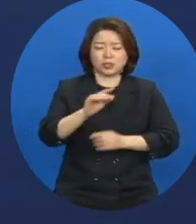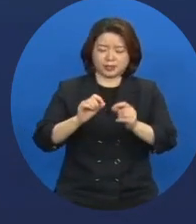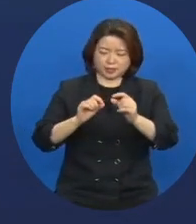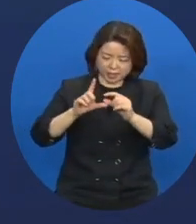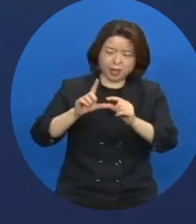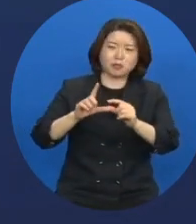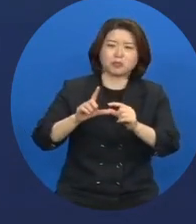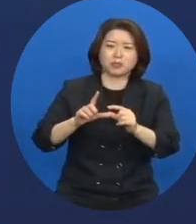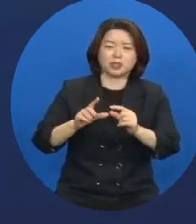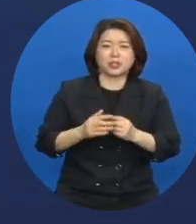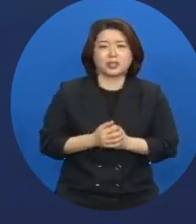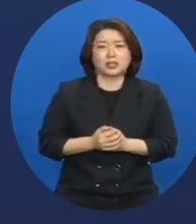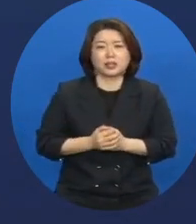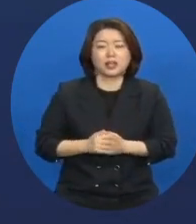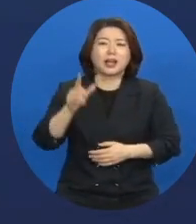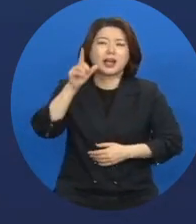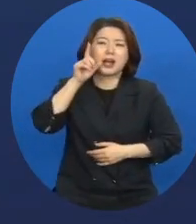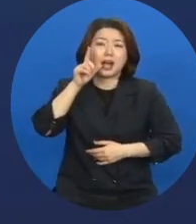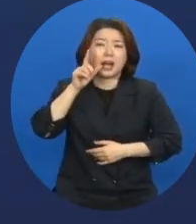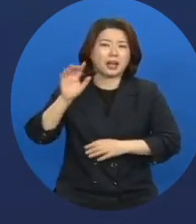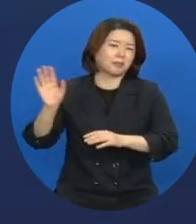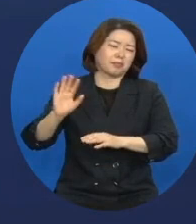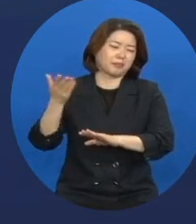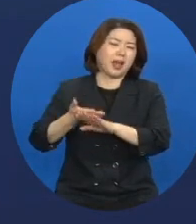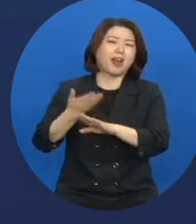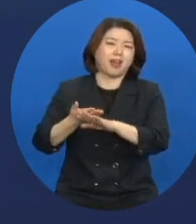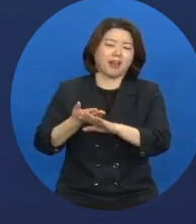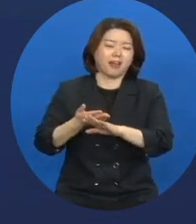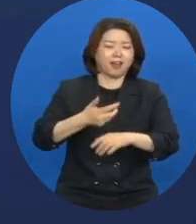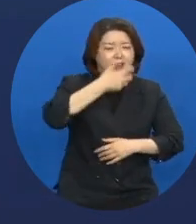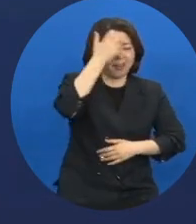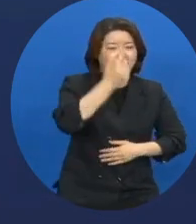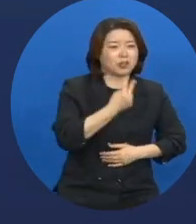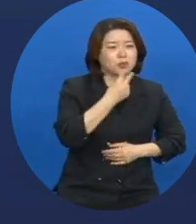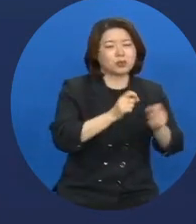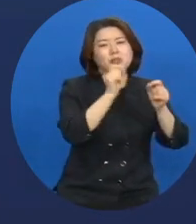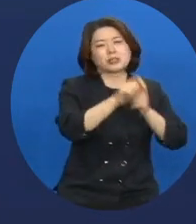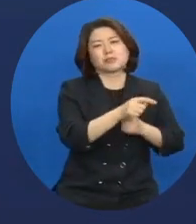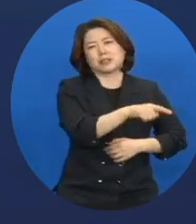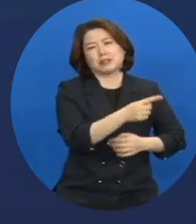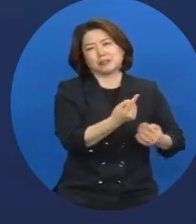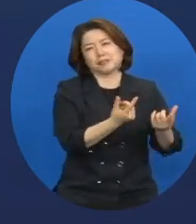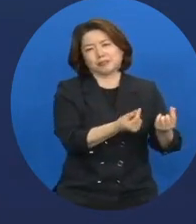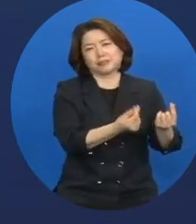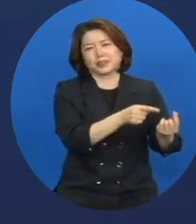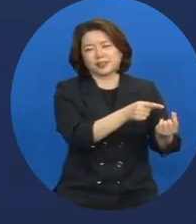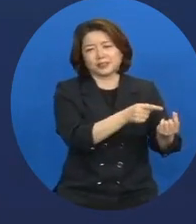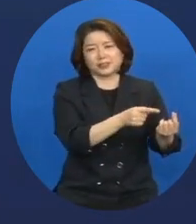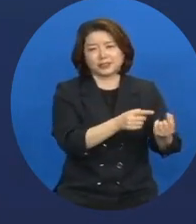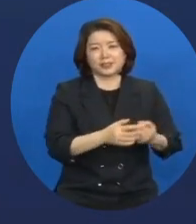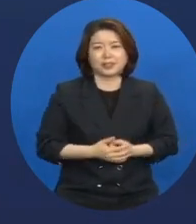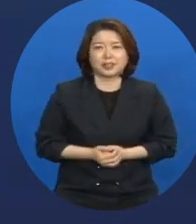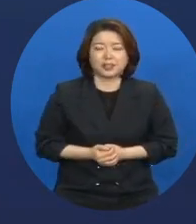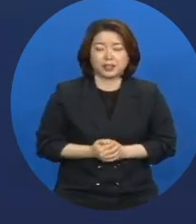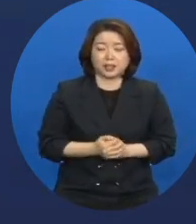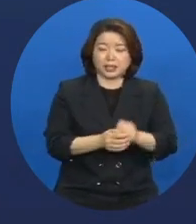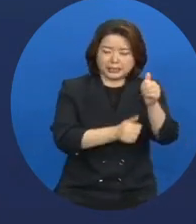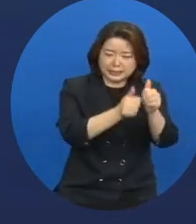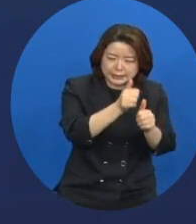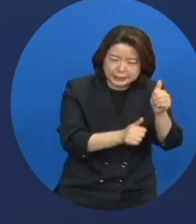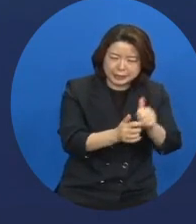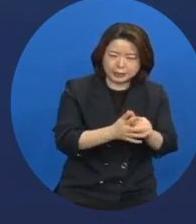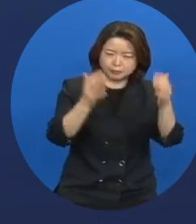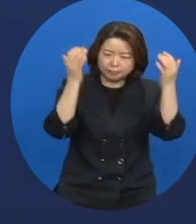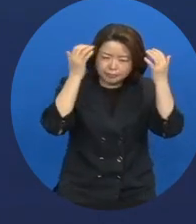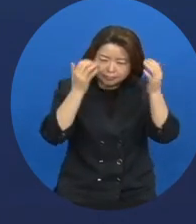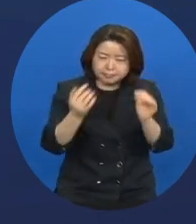대부분이 다 갈렙 같지 않고 요셉 지파 같다는 것입니다. 시험이 생기고